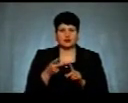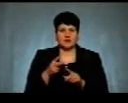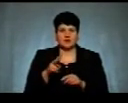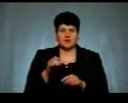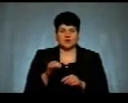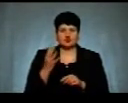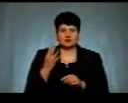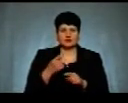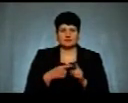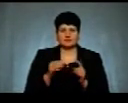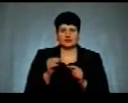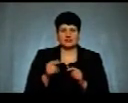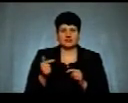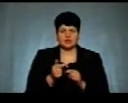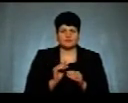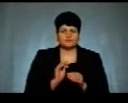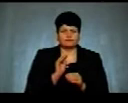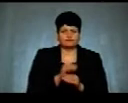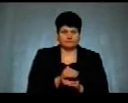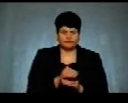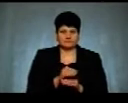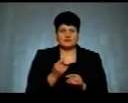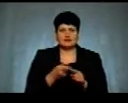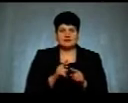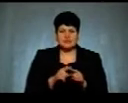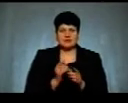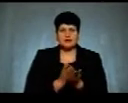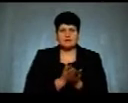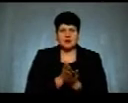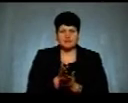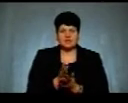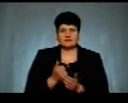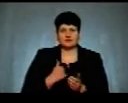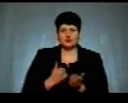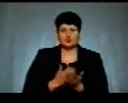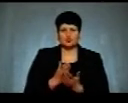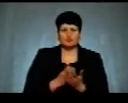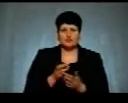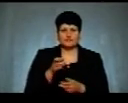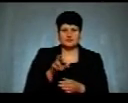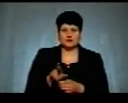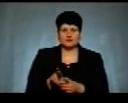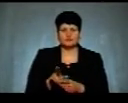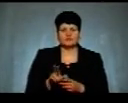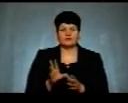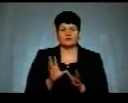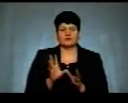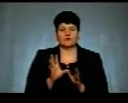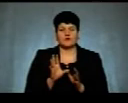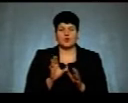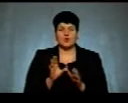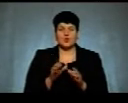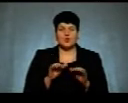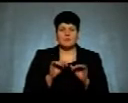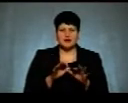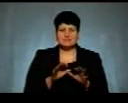4,5 тисяч гривень. Це при направленні військовослужбовця до операції об'єднаних сил.